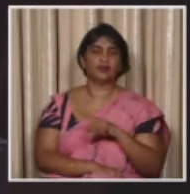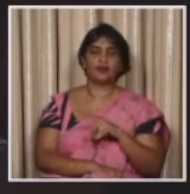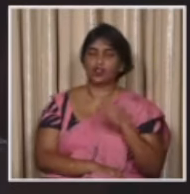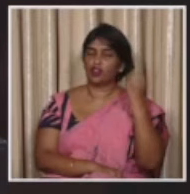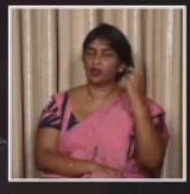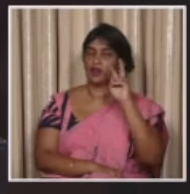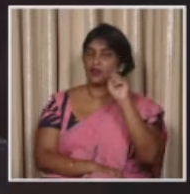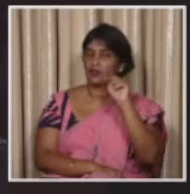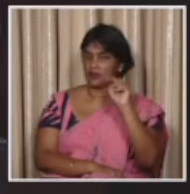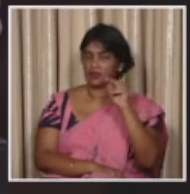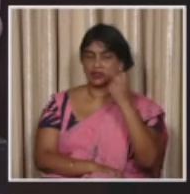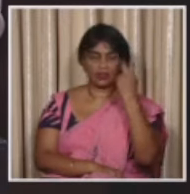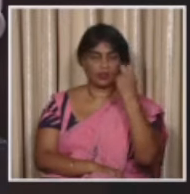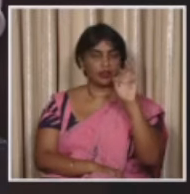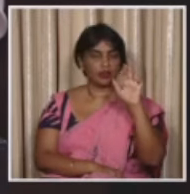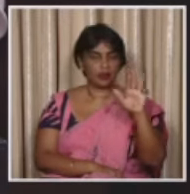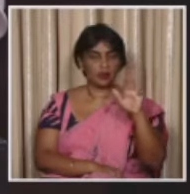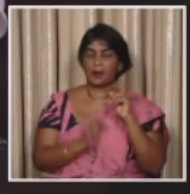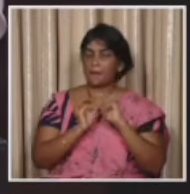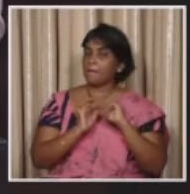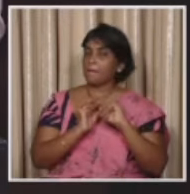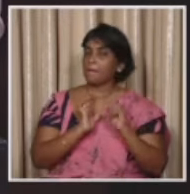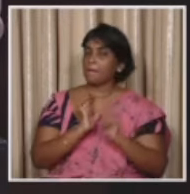අංක 20.2009 පනතේ